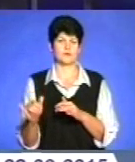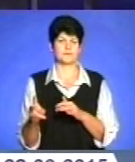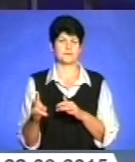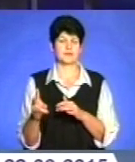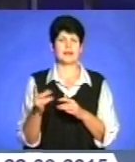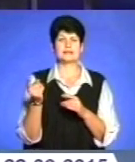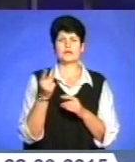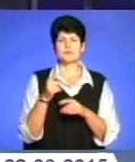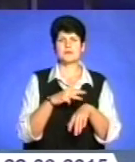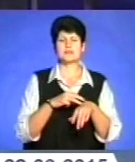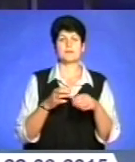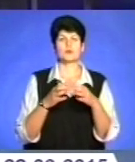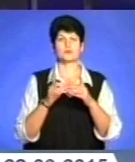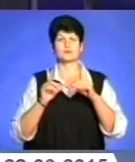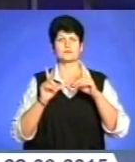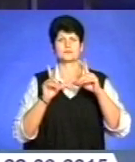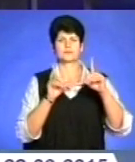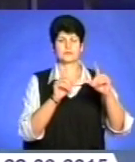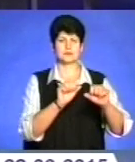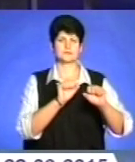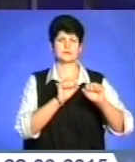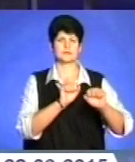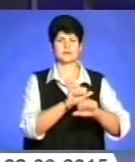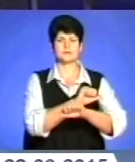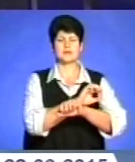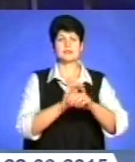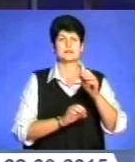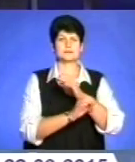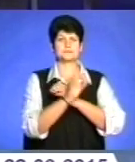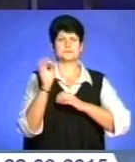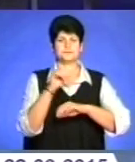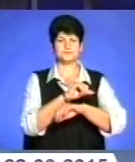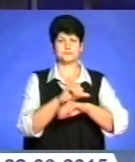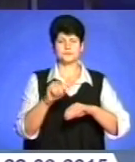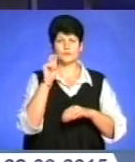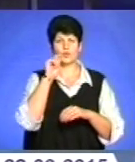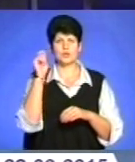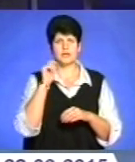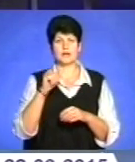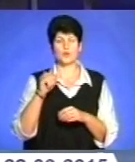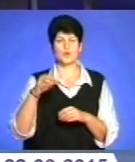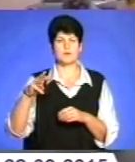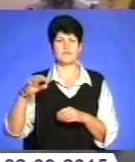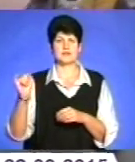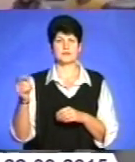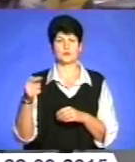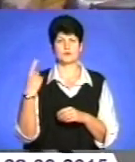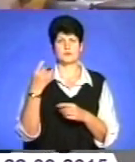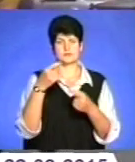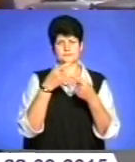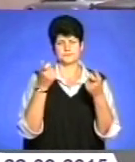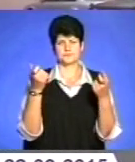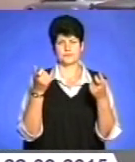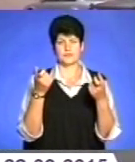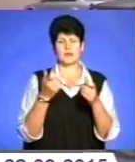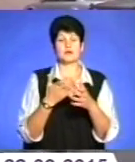Тернопільський міліцейський батальйон вирушив боронити східні рубежі України. Відеоматеріал сектору зв'язки з громадськістю УМВС в області. У